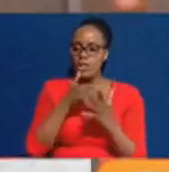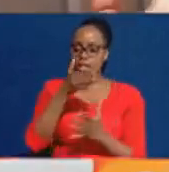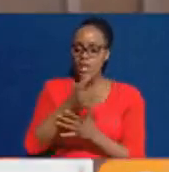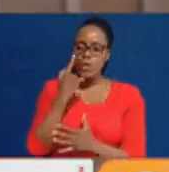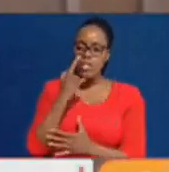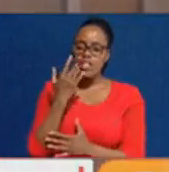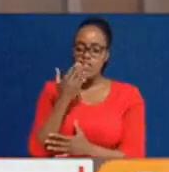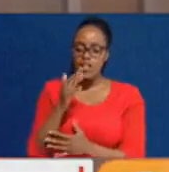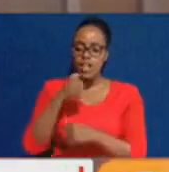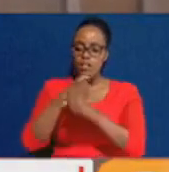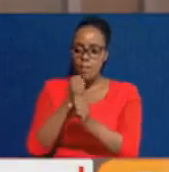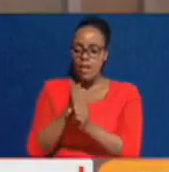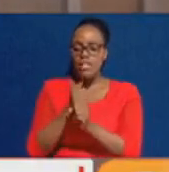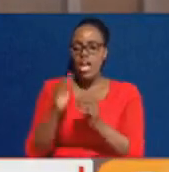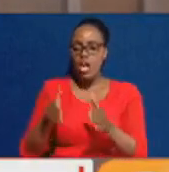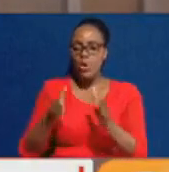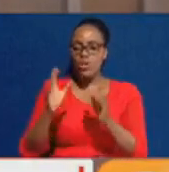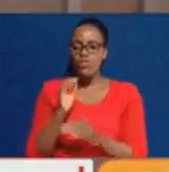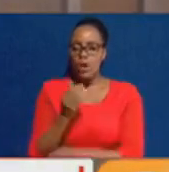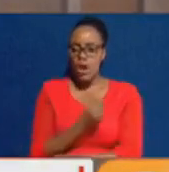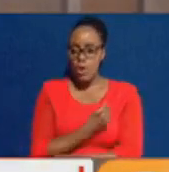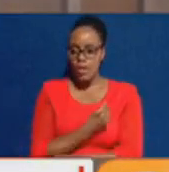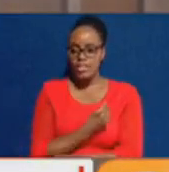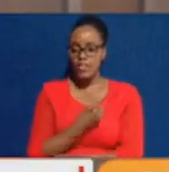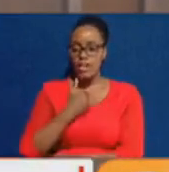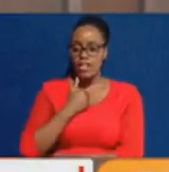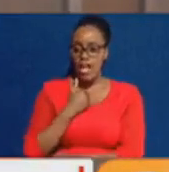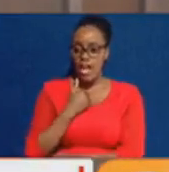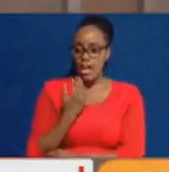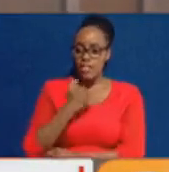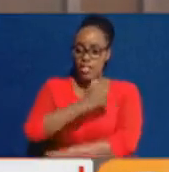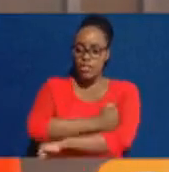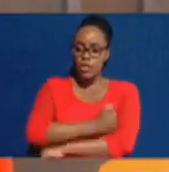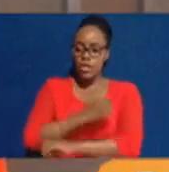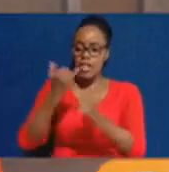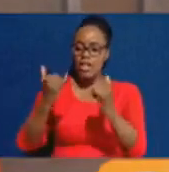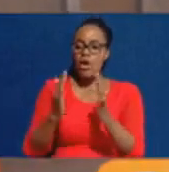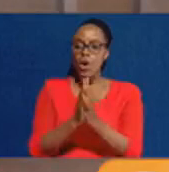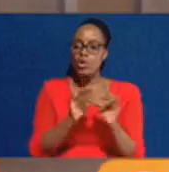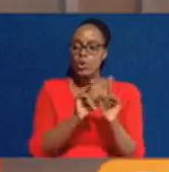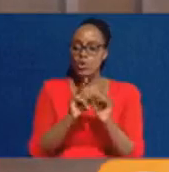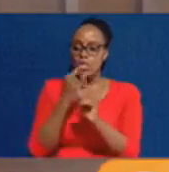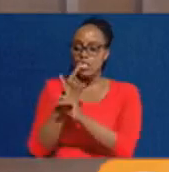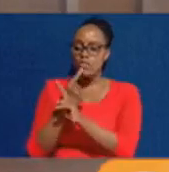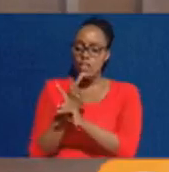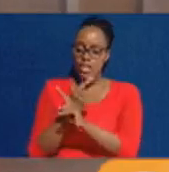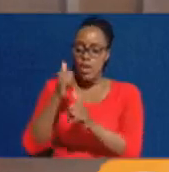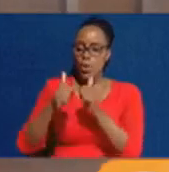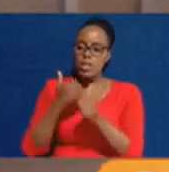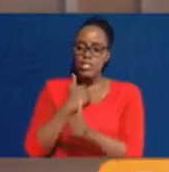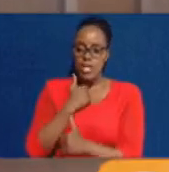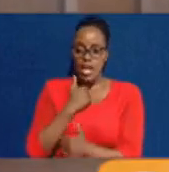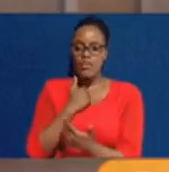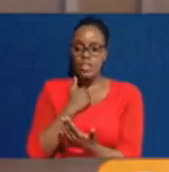kwamba ametutengenezea barabara na pia bado tumejengewa shule ambayo kwa sasa iko katika viwango vinaonekana, lakini bado